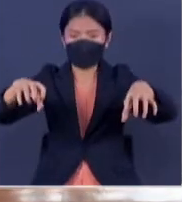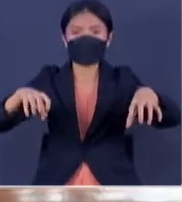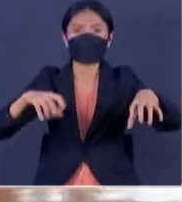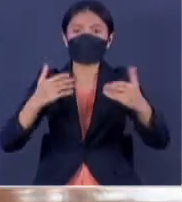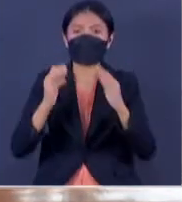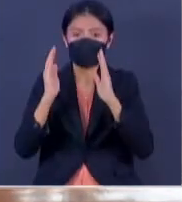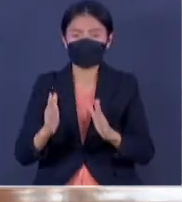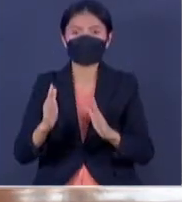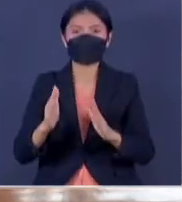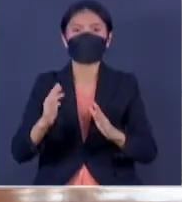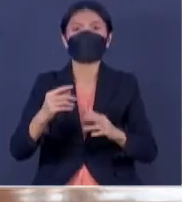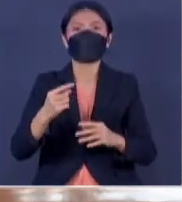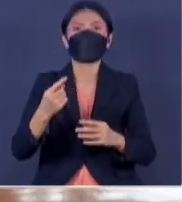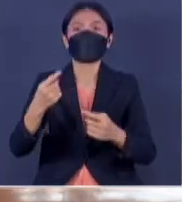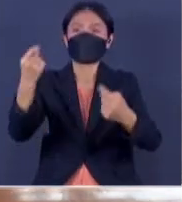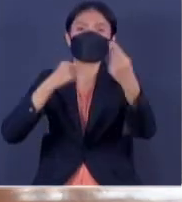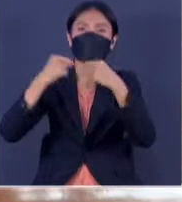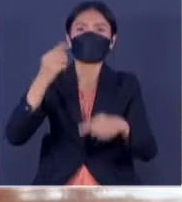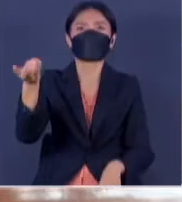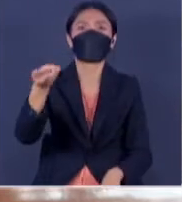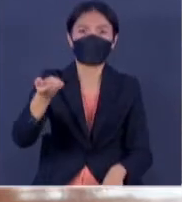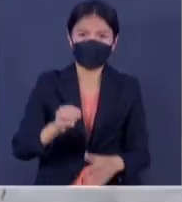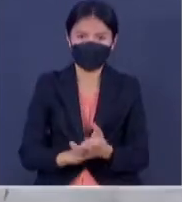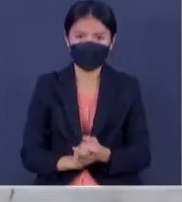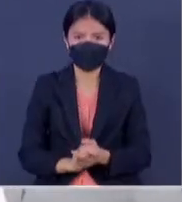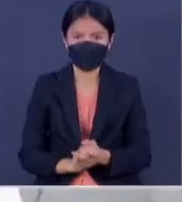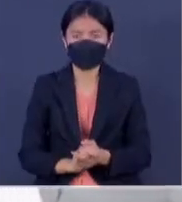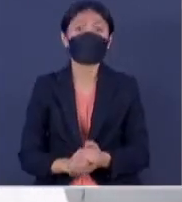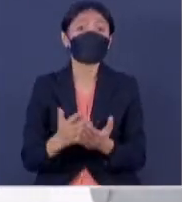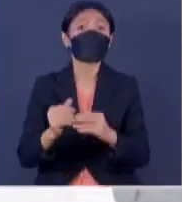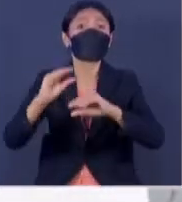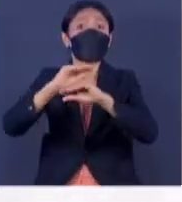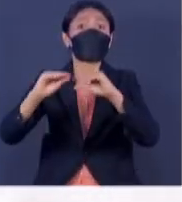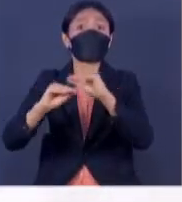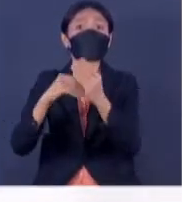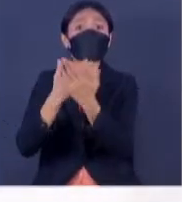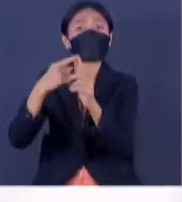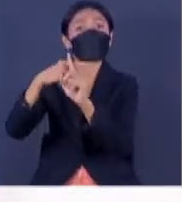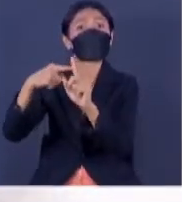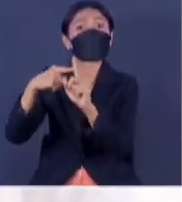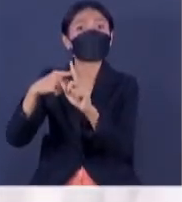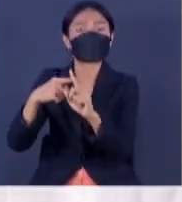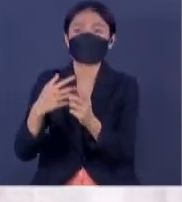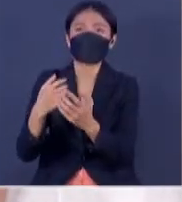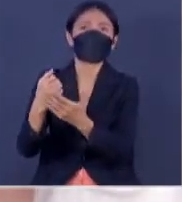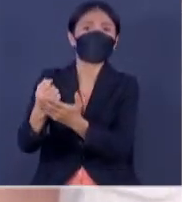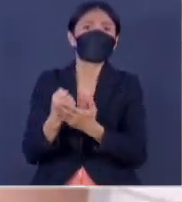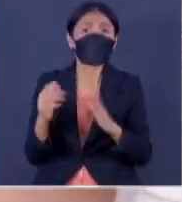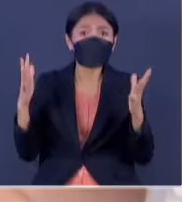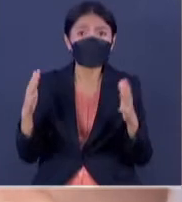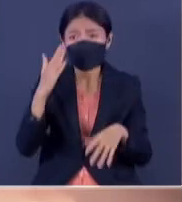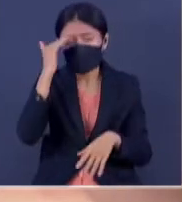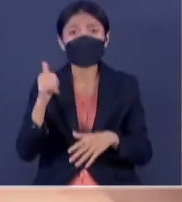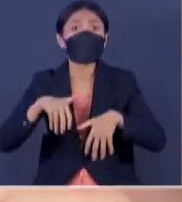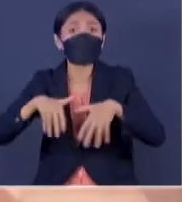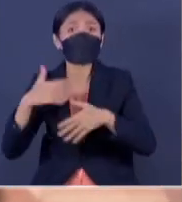จการเจ้าของร้านรายนี้นะคะเขาบอกว่าโครงการคนละครึ่งไม่ได้ช่วยกระตุ้นยอดขายเพราะว่าประชาชนไม่มีเงินจะเติมแล้ว